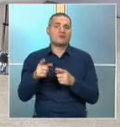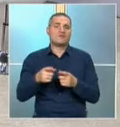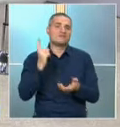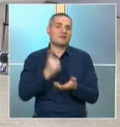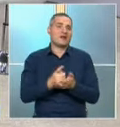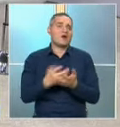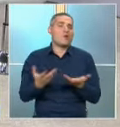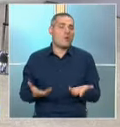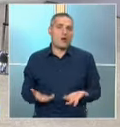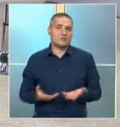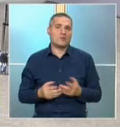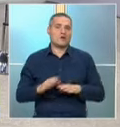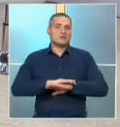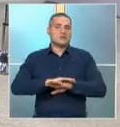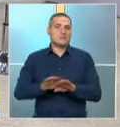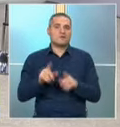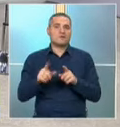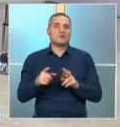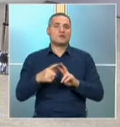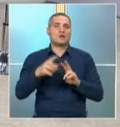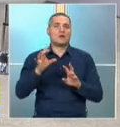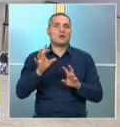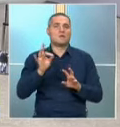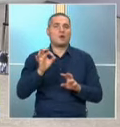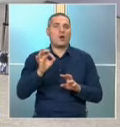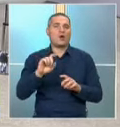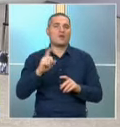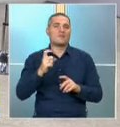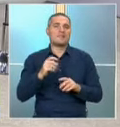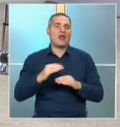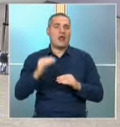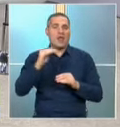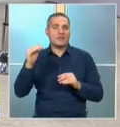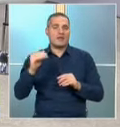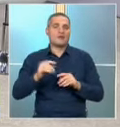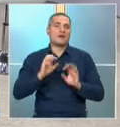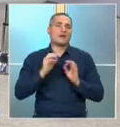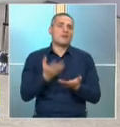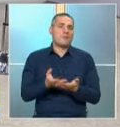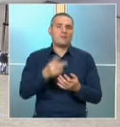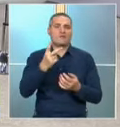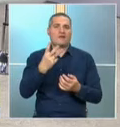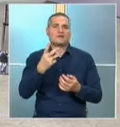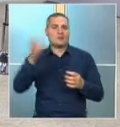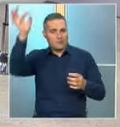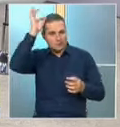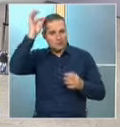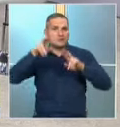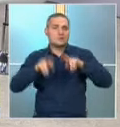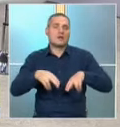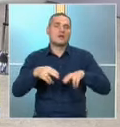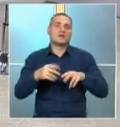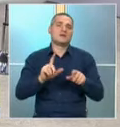налага тогава, когато завършат този прогимназиален етап. И, например, 23 ученици са